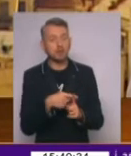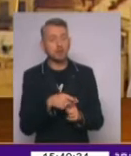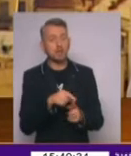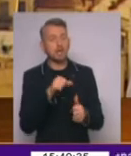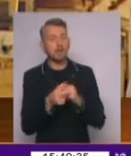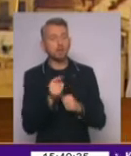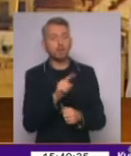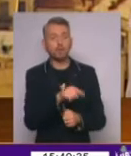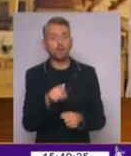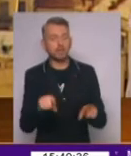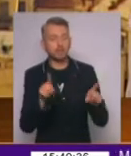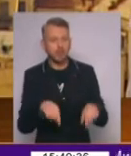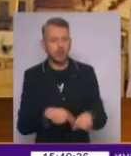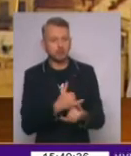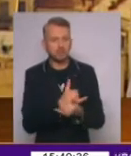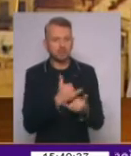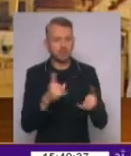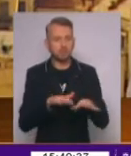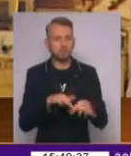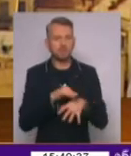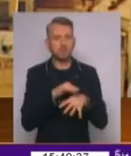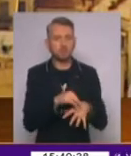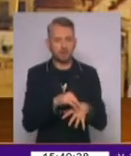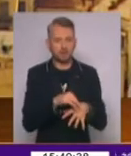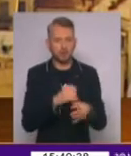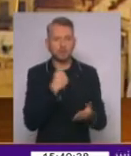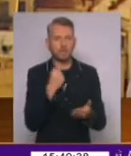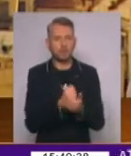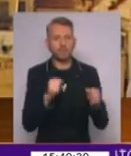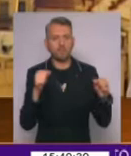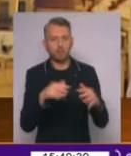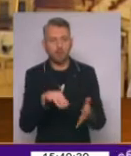Крім того, вони також забезпечують місце проведення установчих зборів,